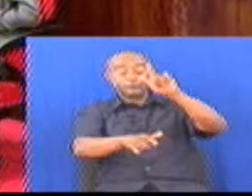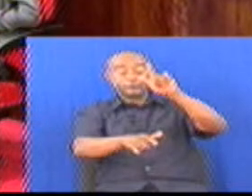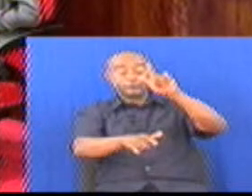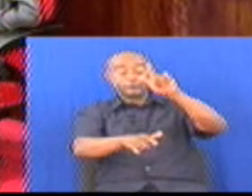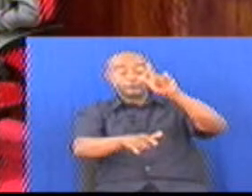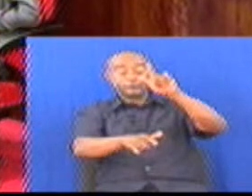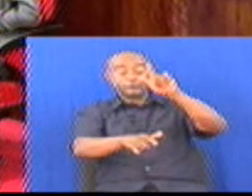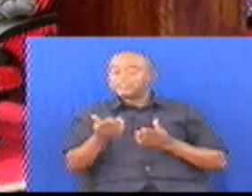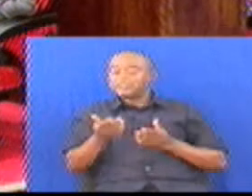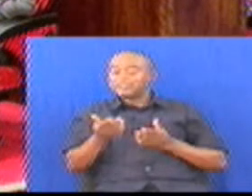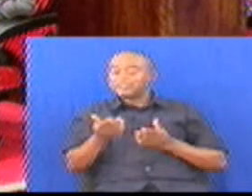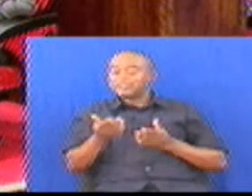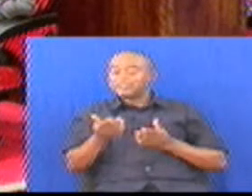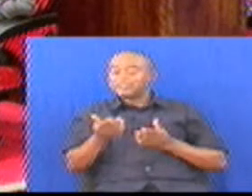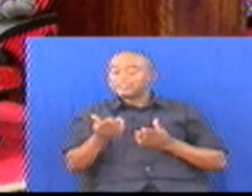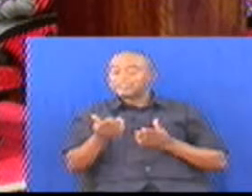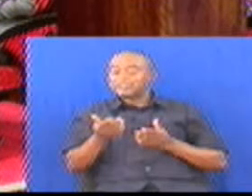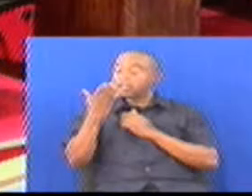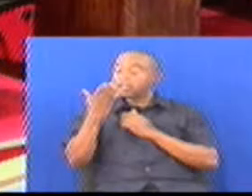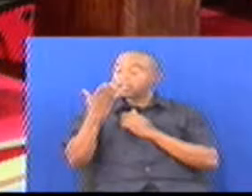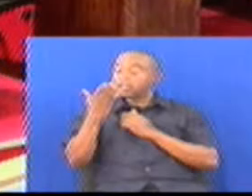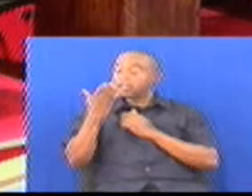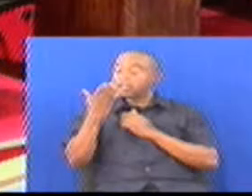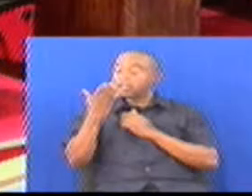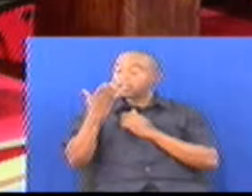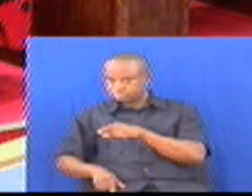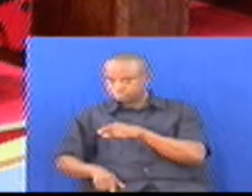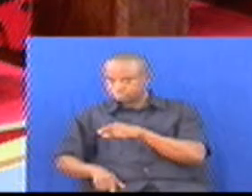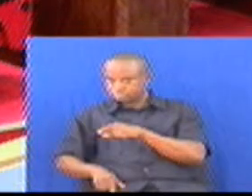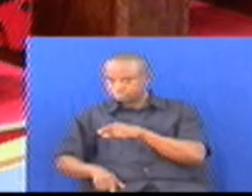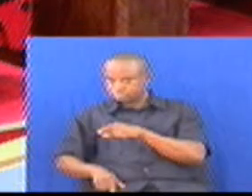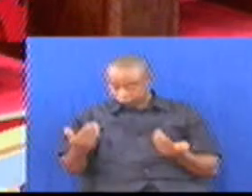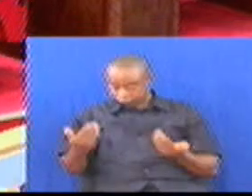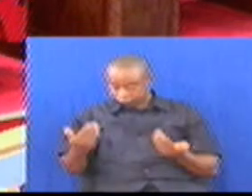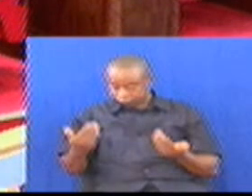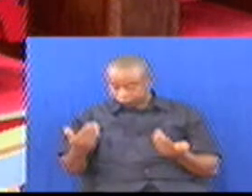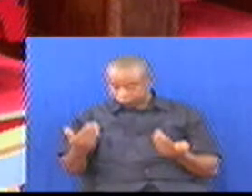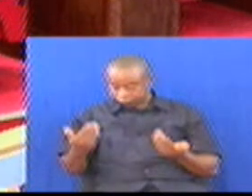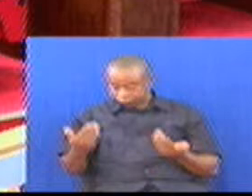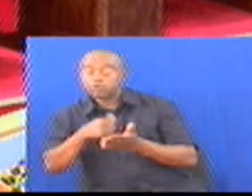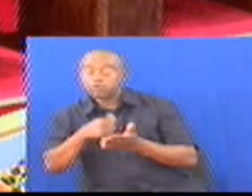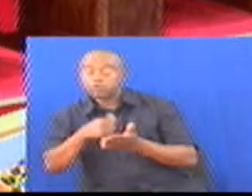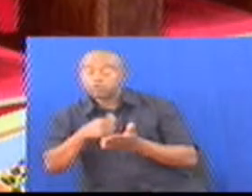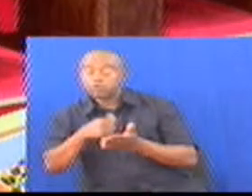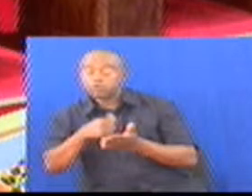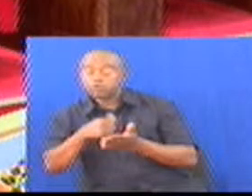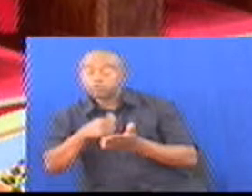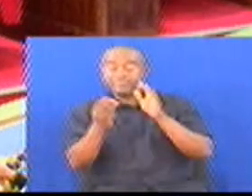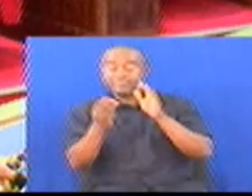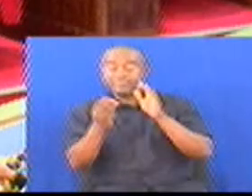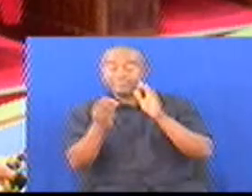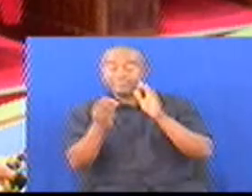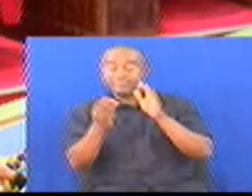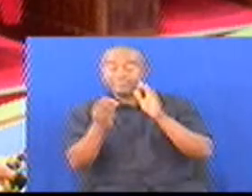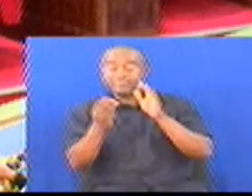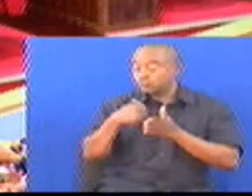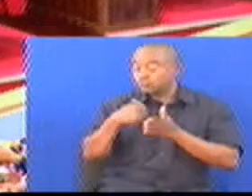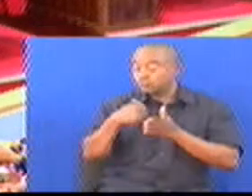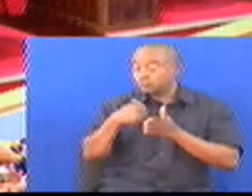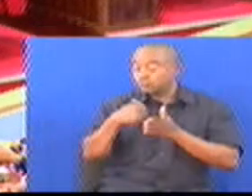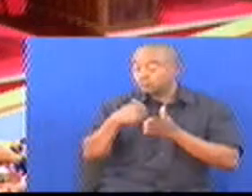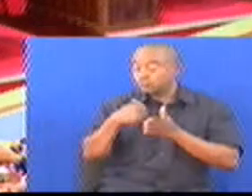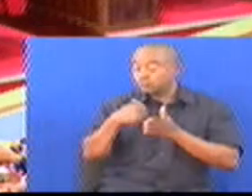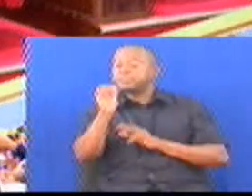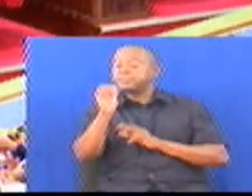maeneo mbalimbali ndani na nje ya nchi. Kwa awali ya shilingi bilioni 85.7 kwa ajili ya ununuzi wa ndege